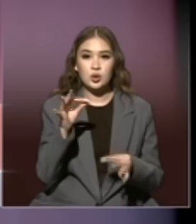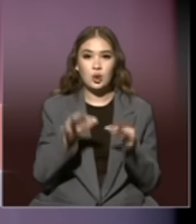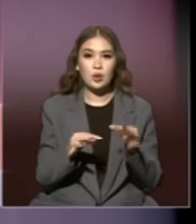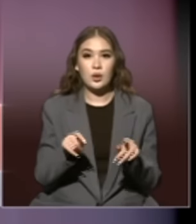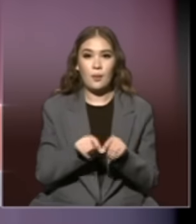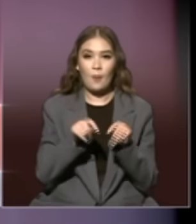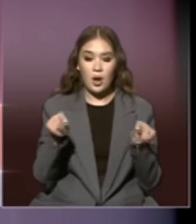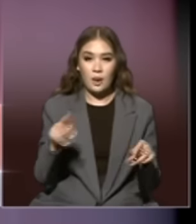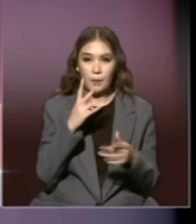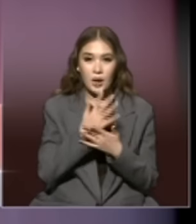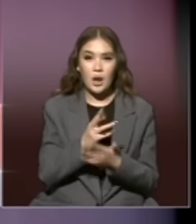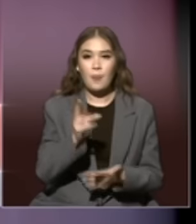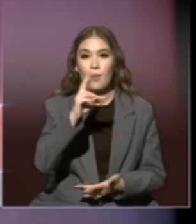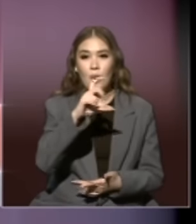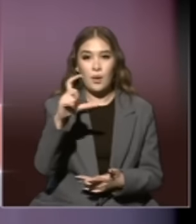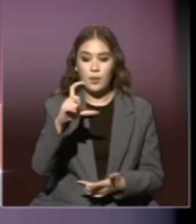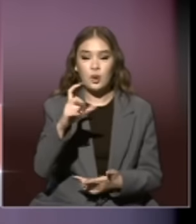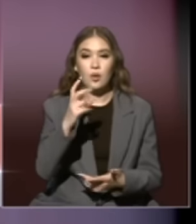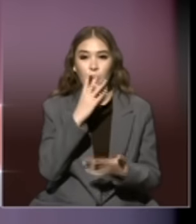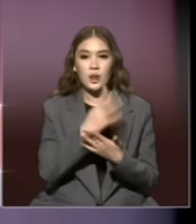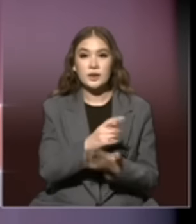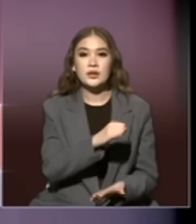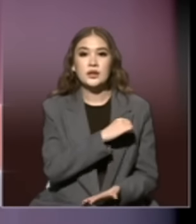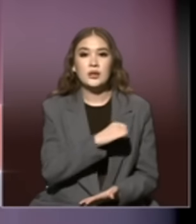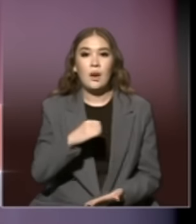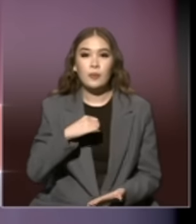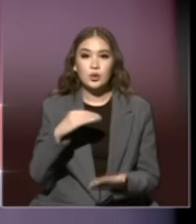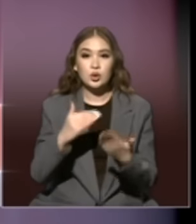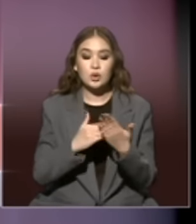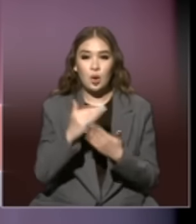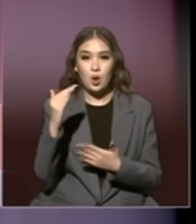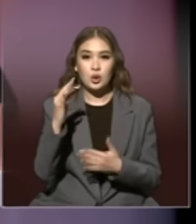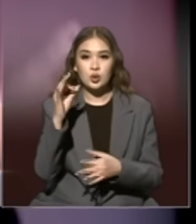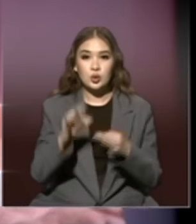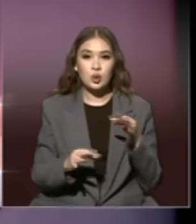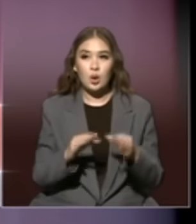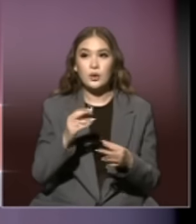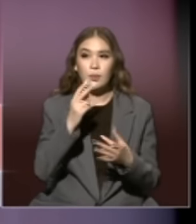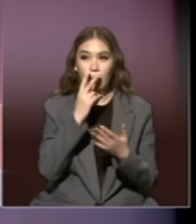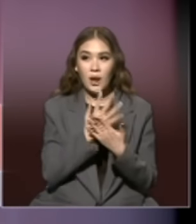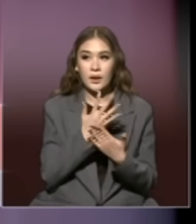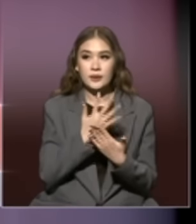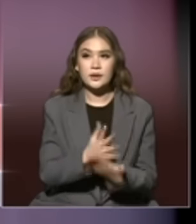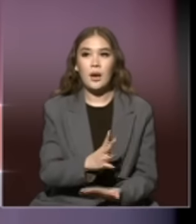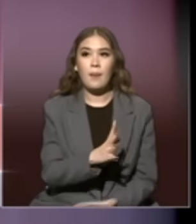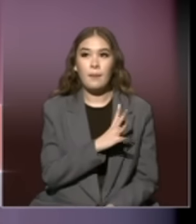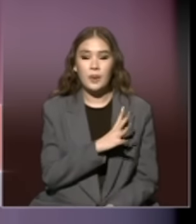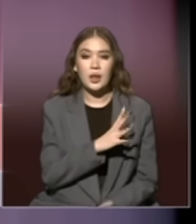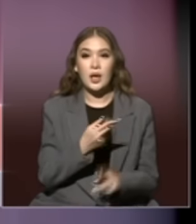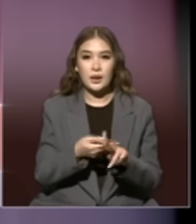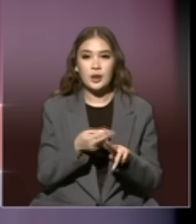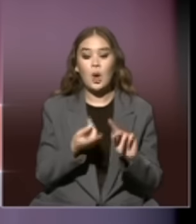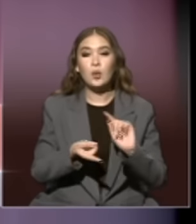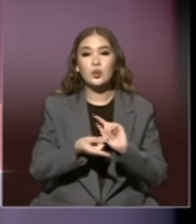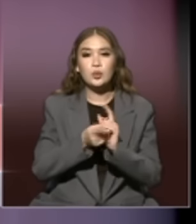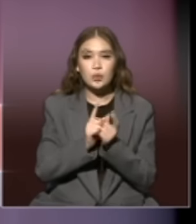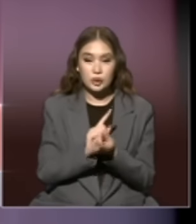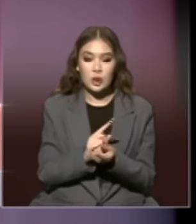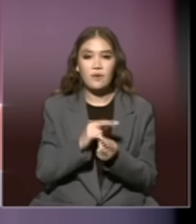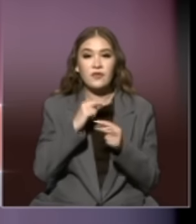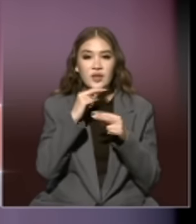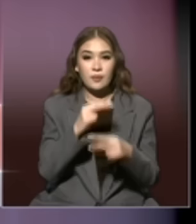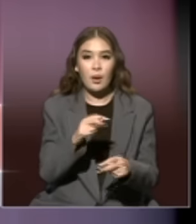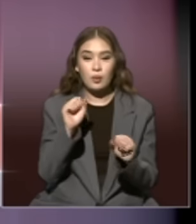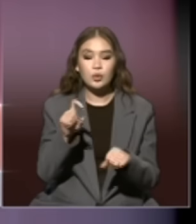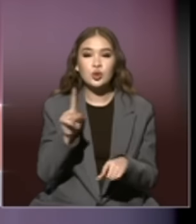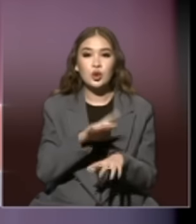и трансляция істеуге өздері жоғарғы сот өздері таратты. Осы жерден өзгеріске айтуға мүмкін. Өйткені жұртта